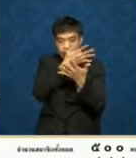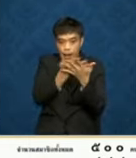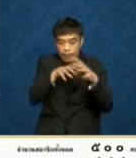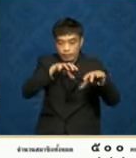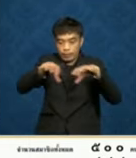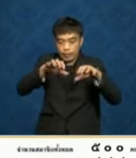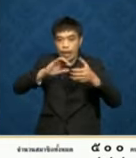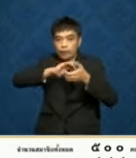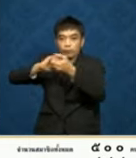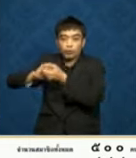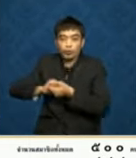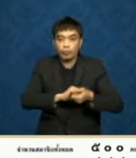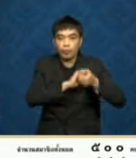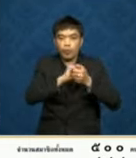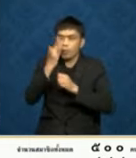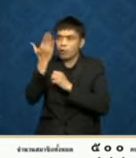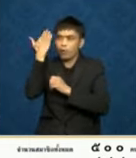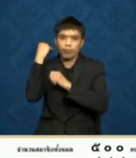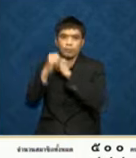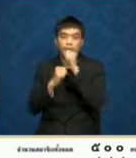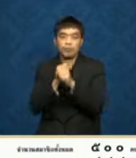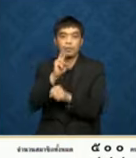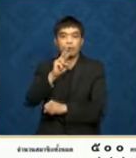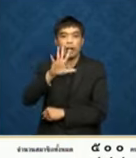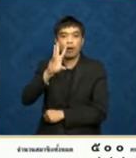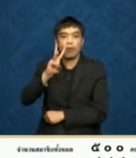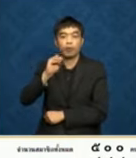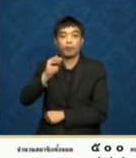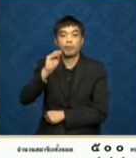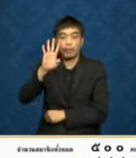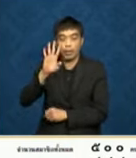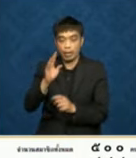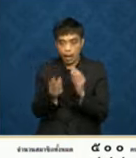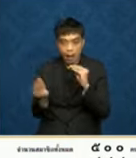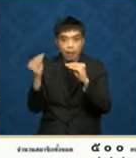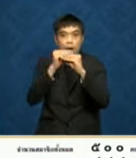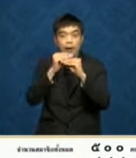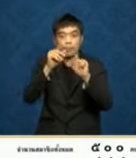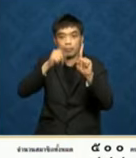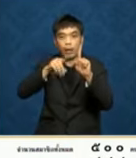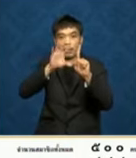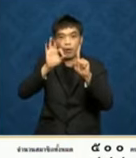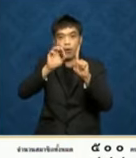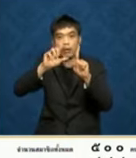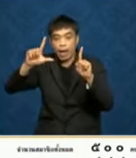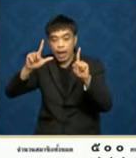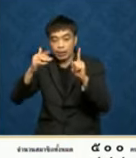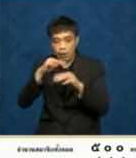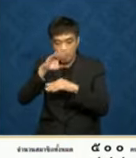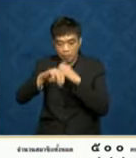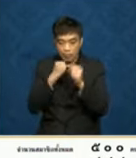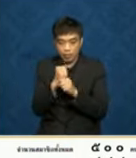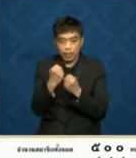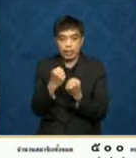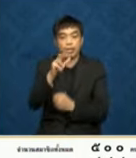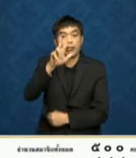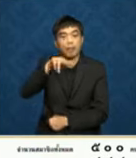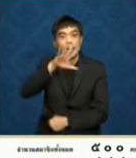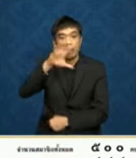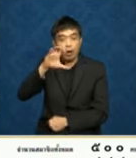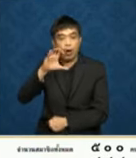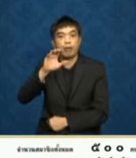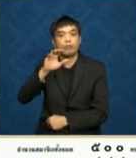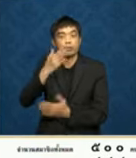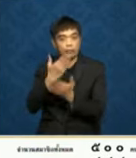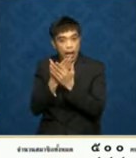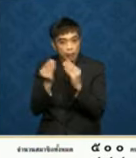ฐบา Digital มาทั้งงบ 64ับได้รบงบประมาณเพิ่มจาก 1,900 ลานในปีแรกจนปีนี้ได้อยู่ทประมาณ 3,500 ลานบา